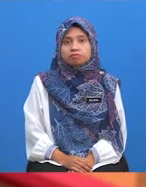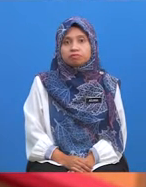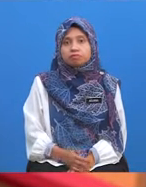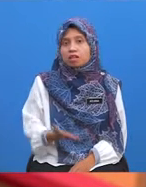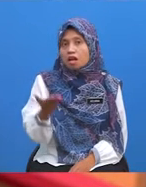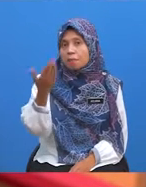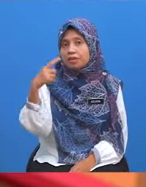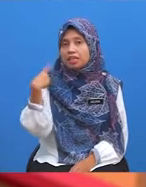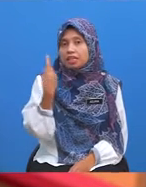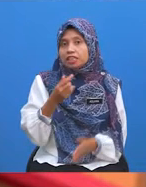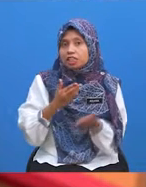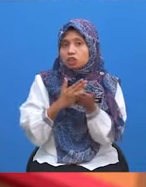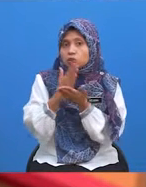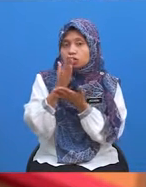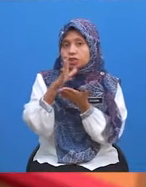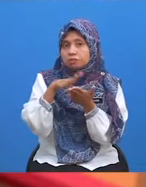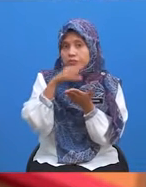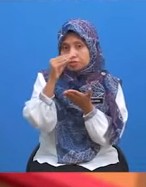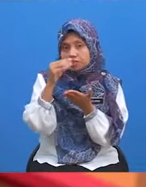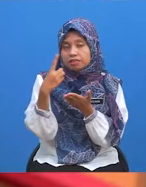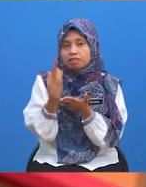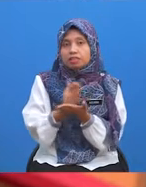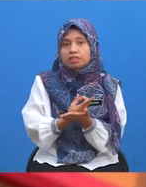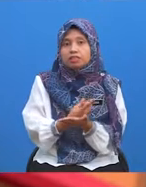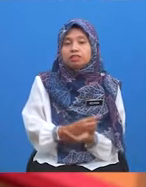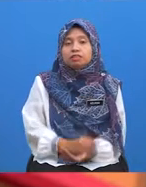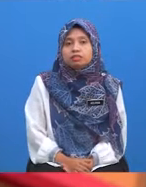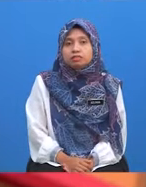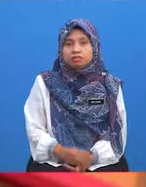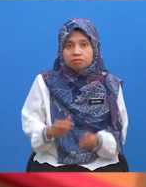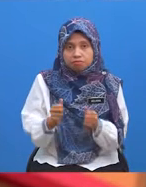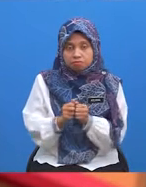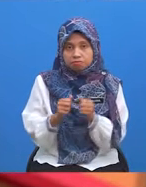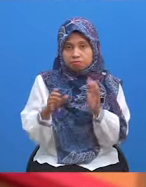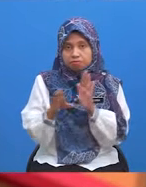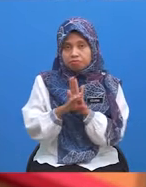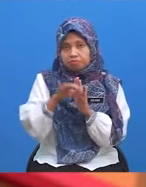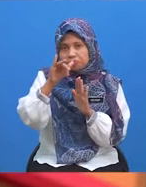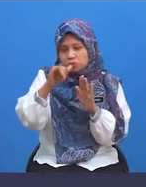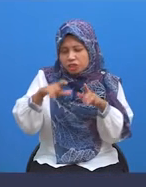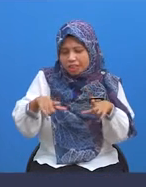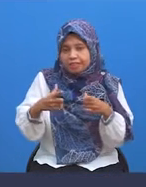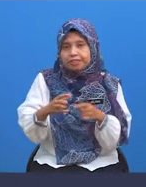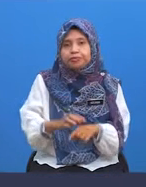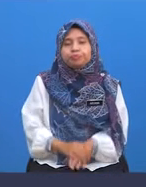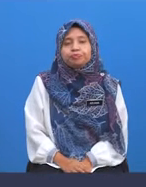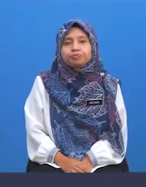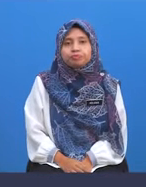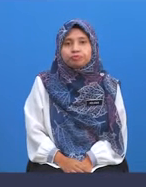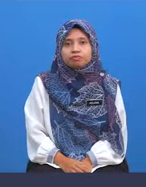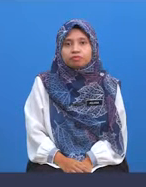Mari kita teruskan lagi pembelajaran kita dengan contoh yang lebih mencabar.